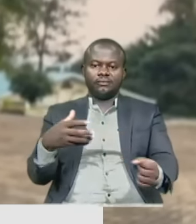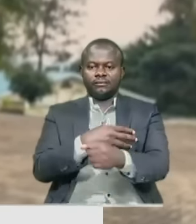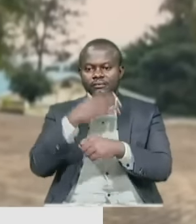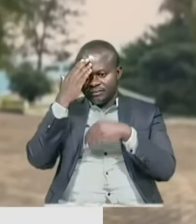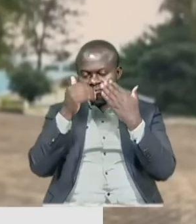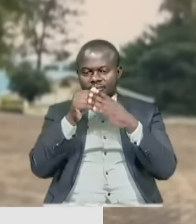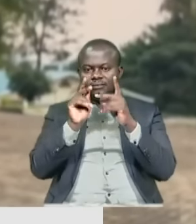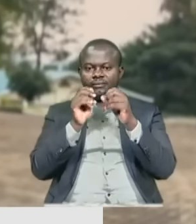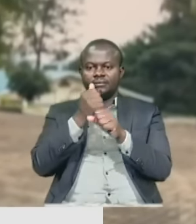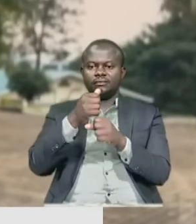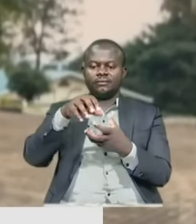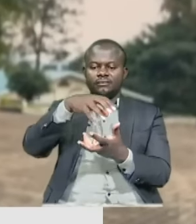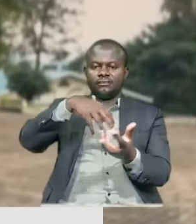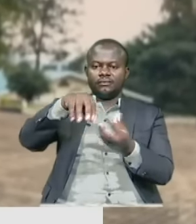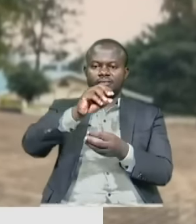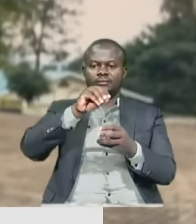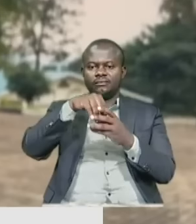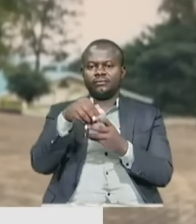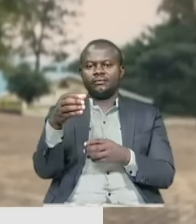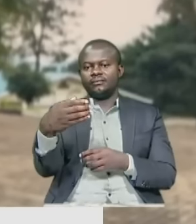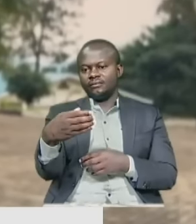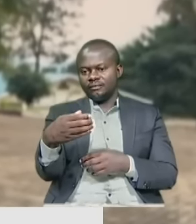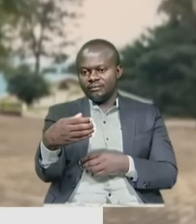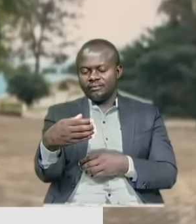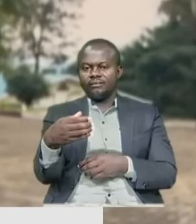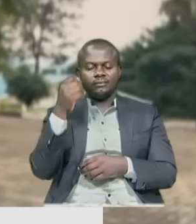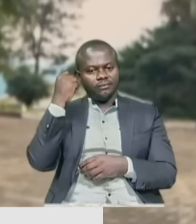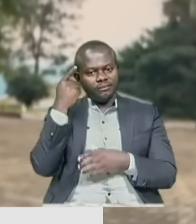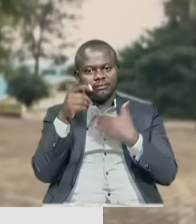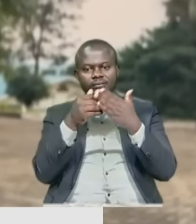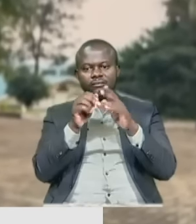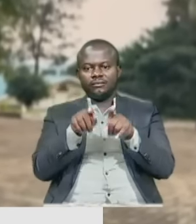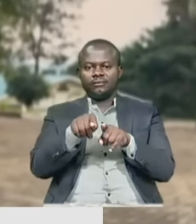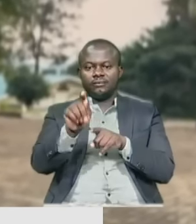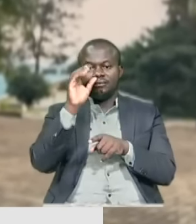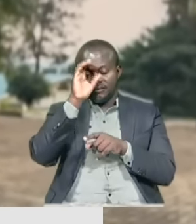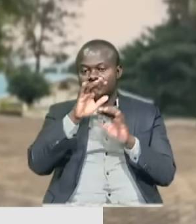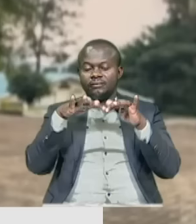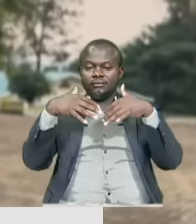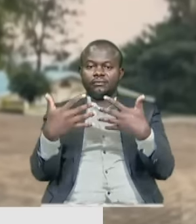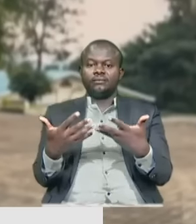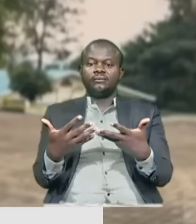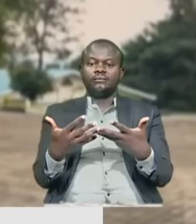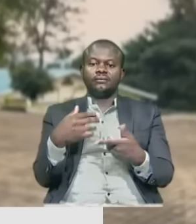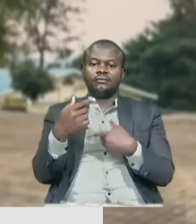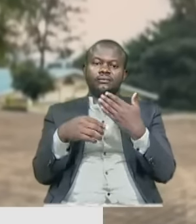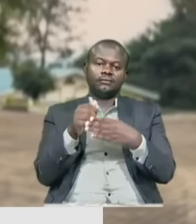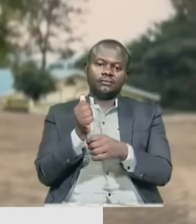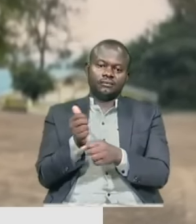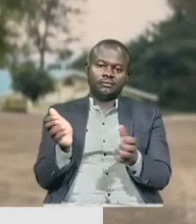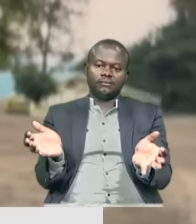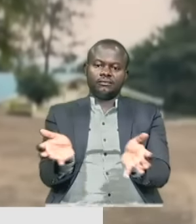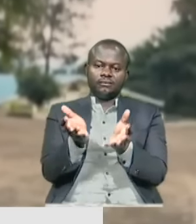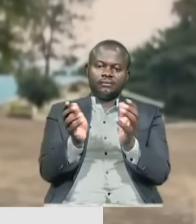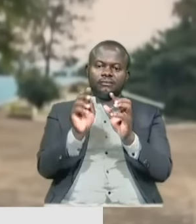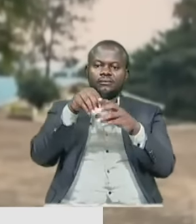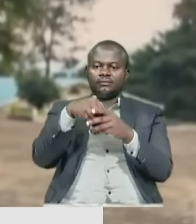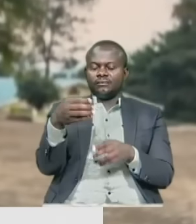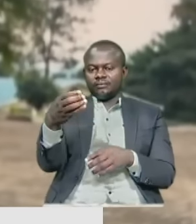abo bakorera mu kajagari nabo bajye muri cooperative birumvikana ko nabo turi bushaka uburyo turakomeza gukora ubukangurambaga kugira ngo bajye muri